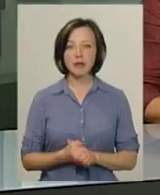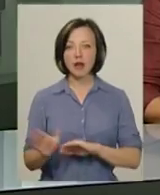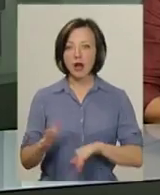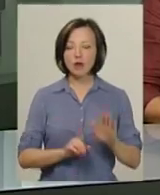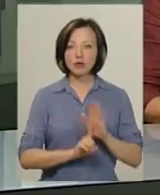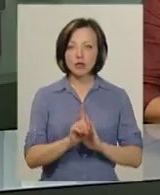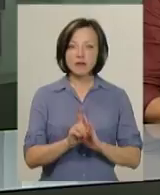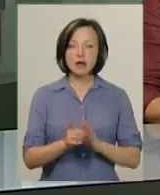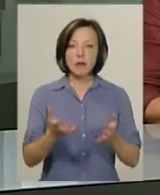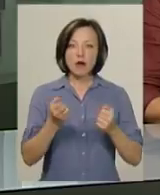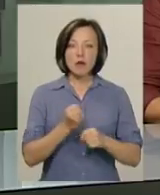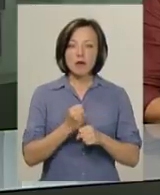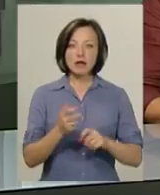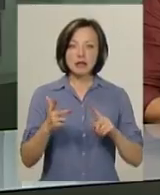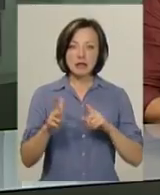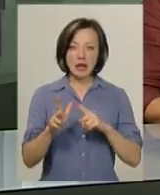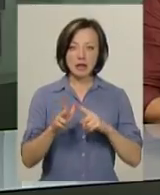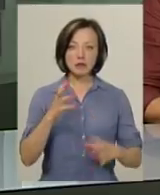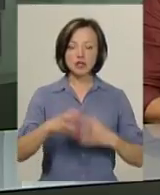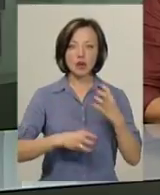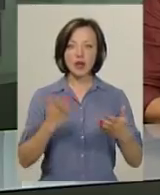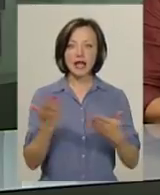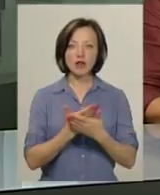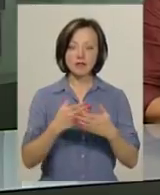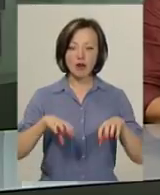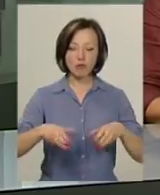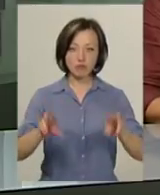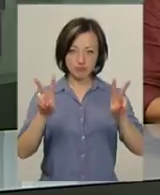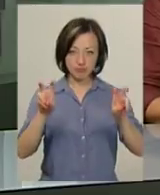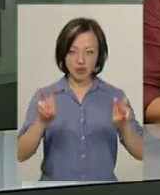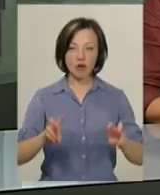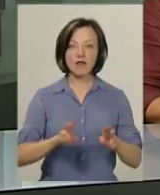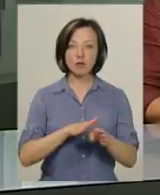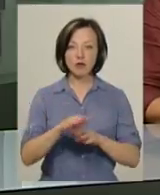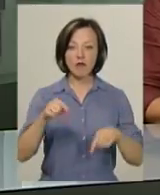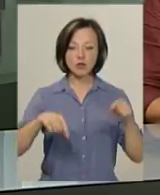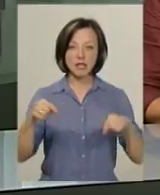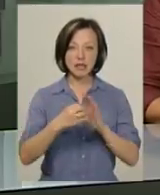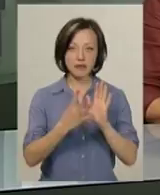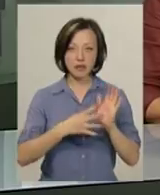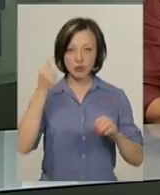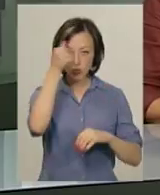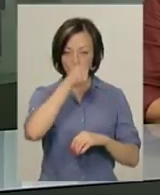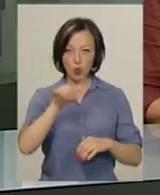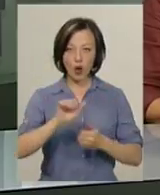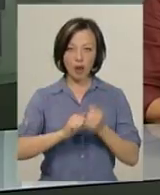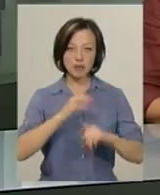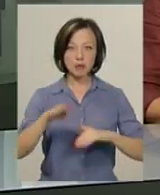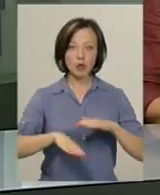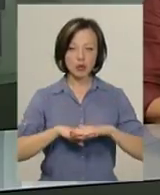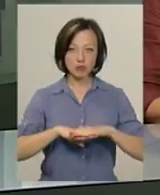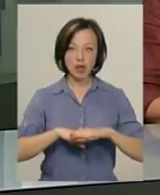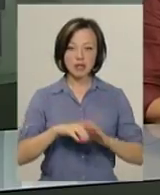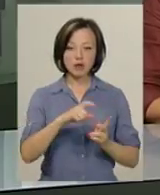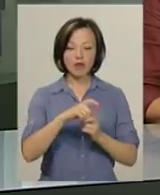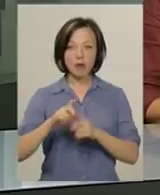Розпочався прийом робіт на третій міжнародний кінофестиваль «Бруківка», який відбудеться восени 2019 року у Кам'янці-Подільському.